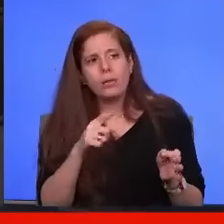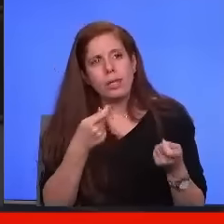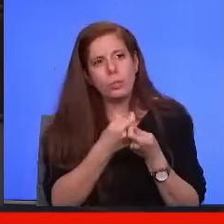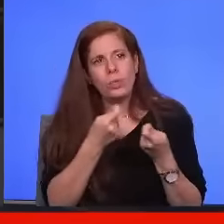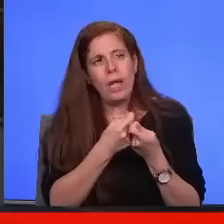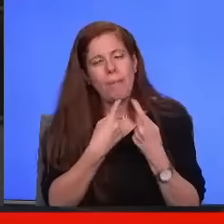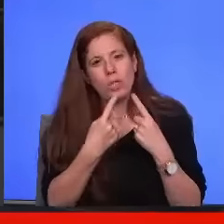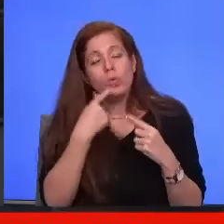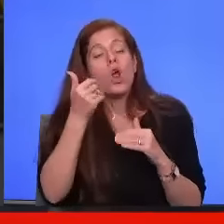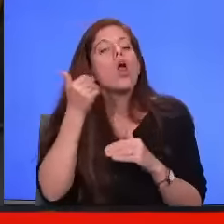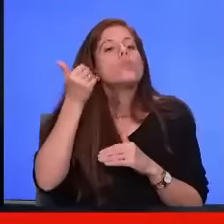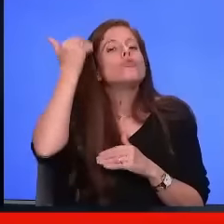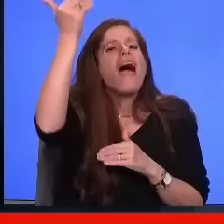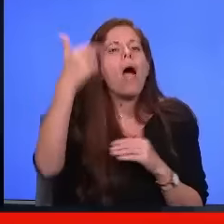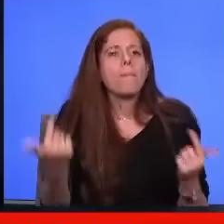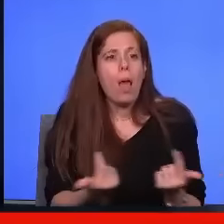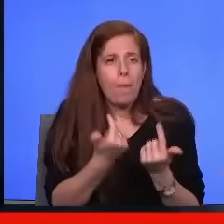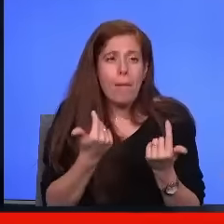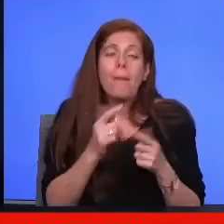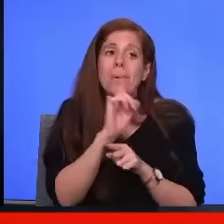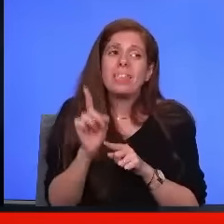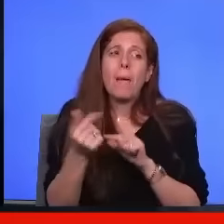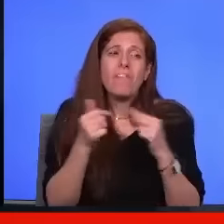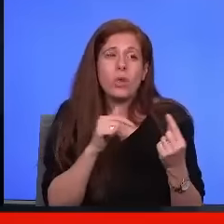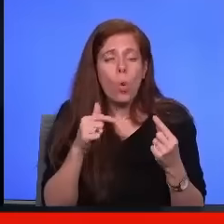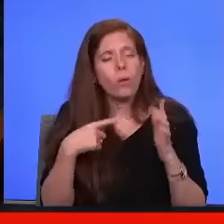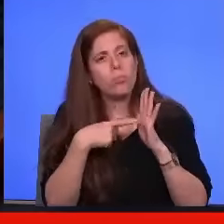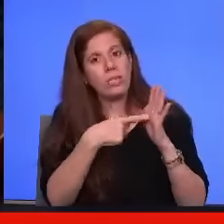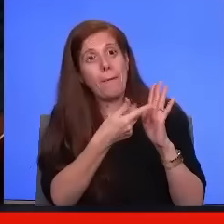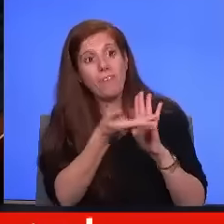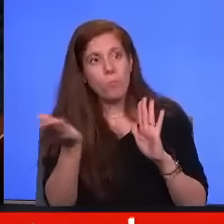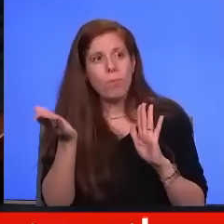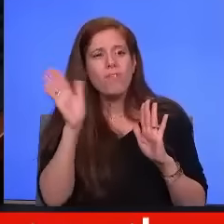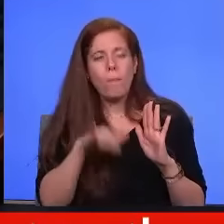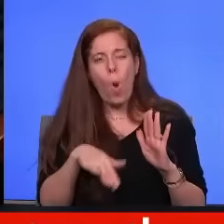בינתיים הוויכוחים מתנהלים יותר בפומבי ופחות מעל גבי שולחן הקבינט.